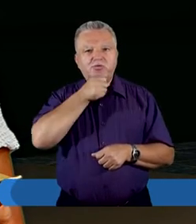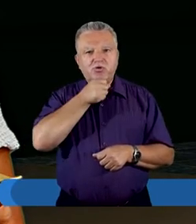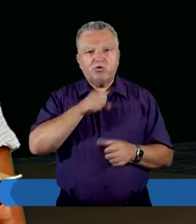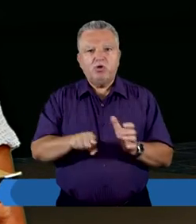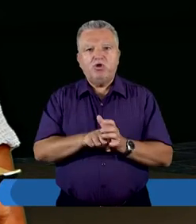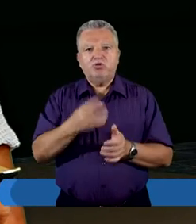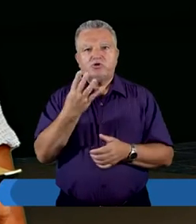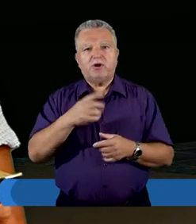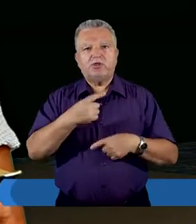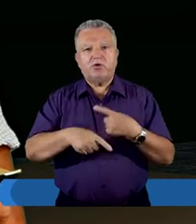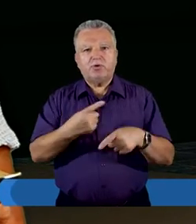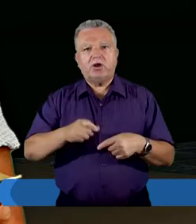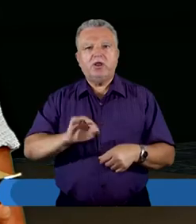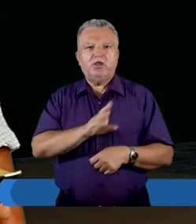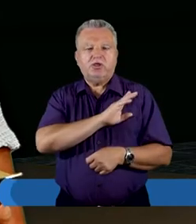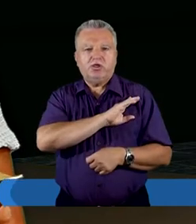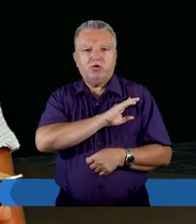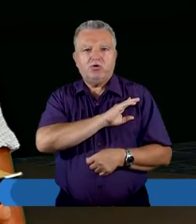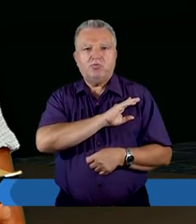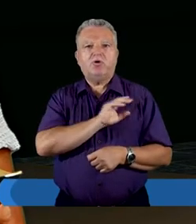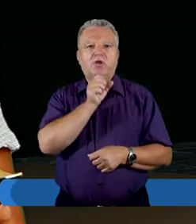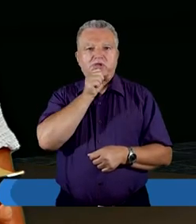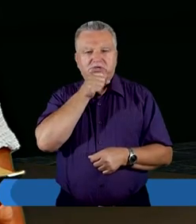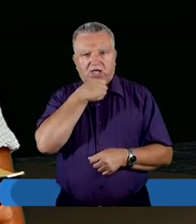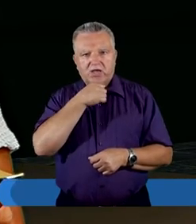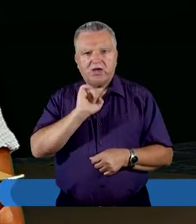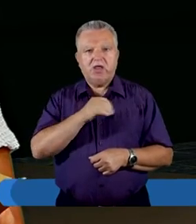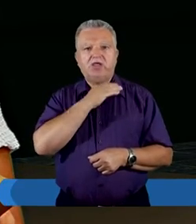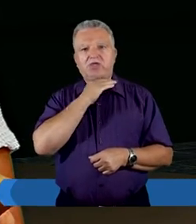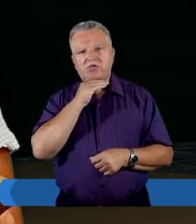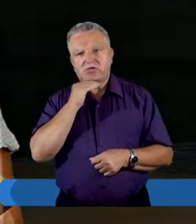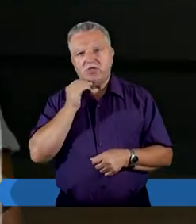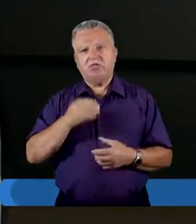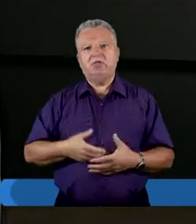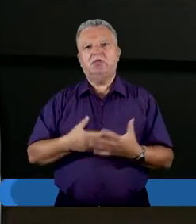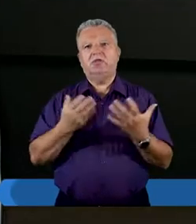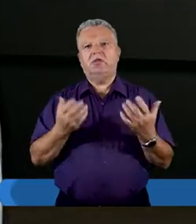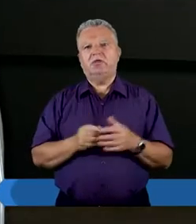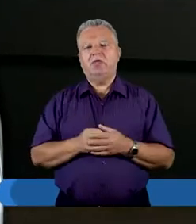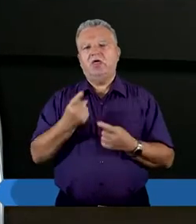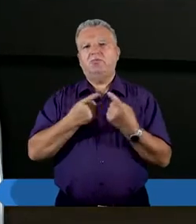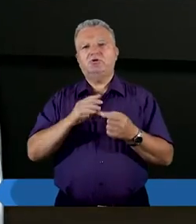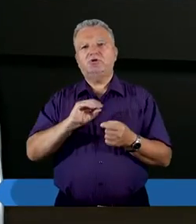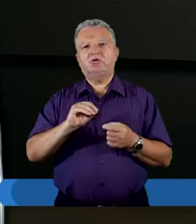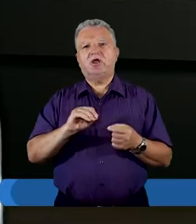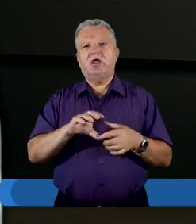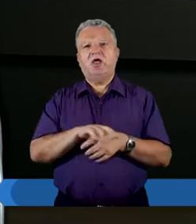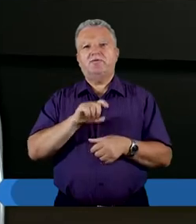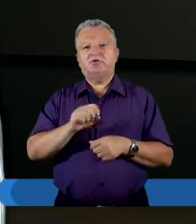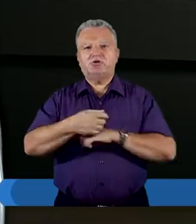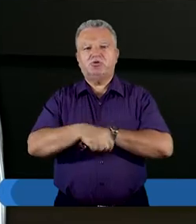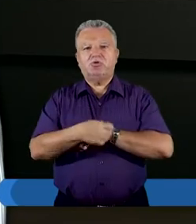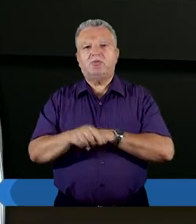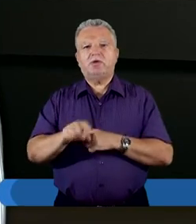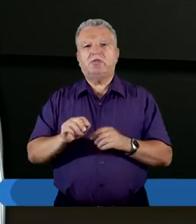pokolenia. I umarł Hiob stary i syty dni. No myślę, że podczas rozważania